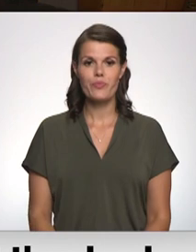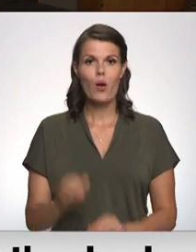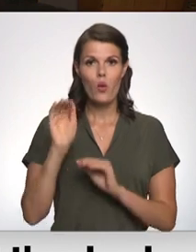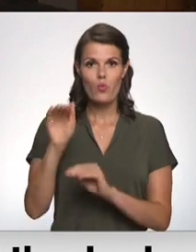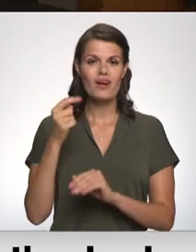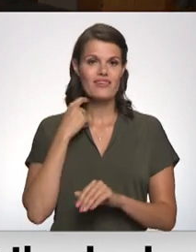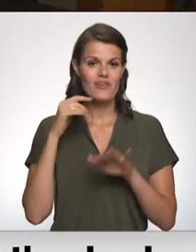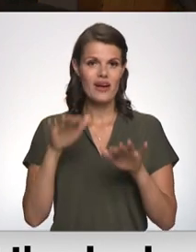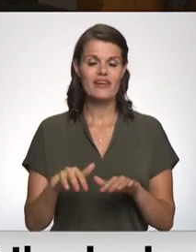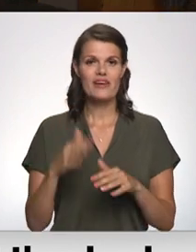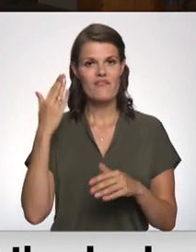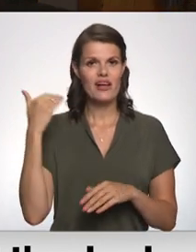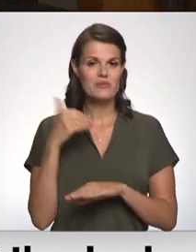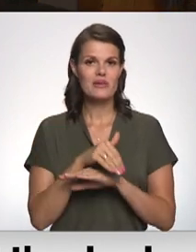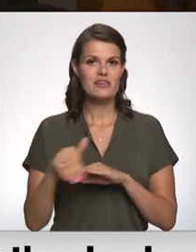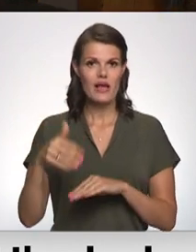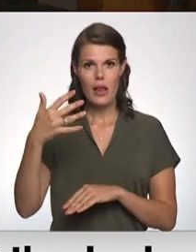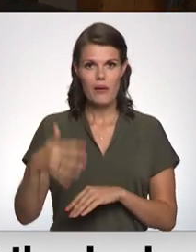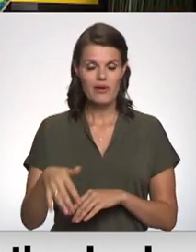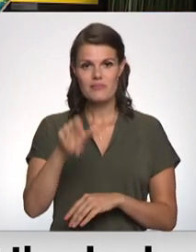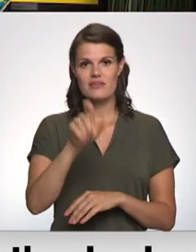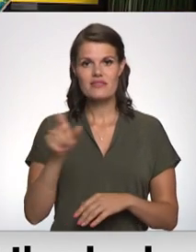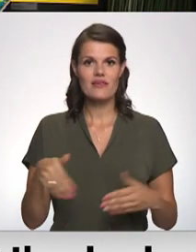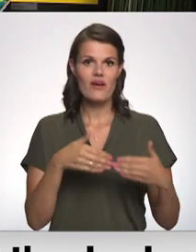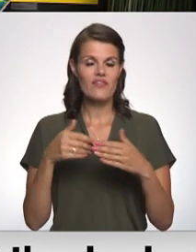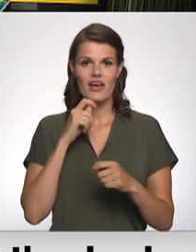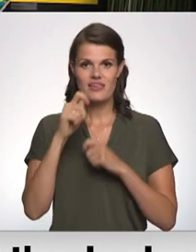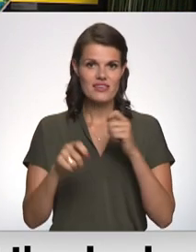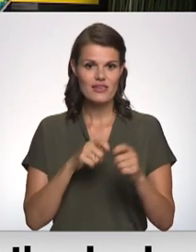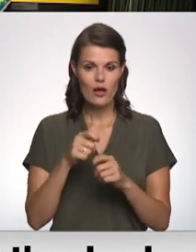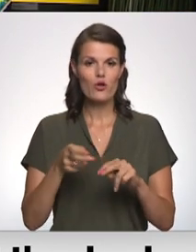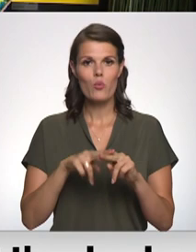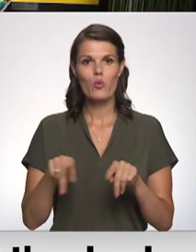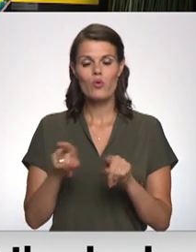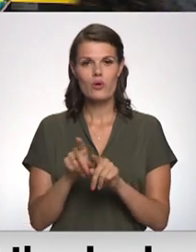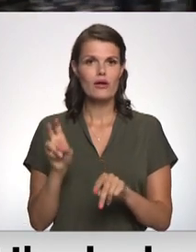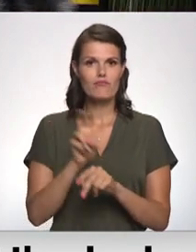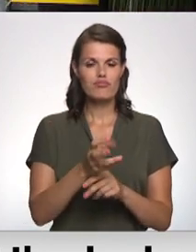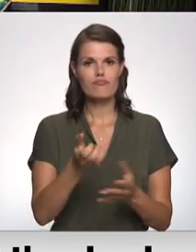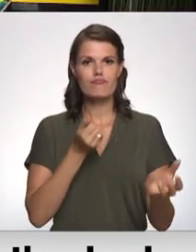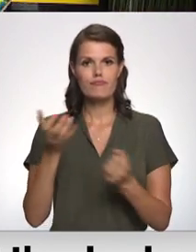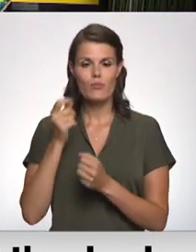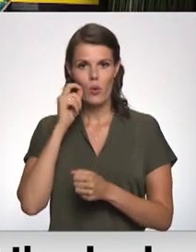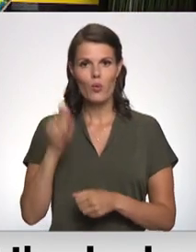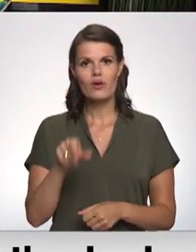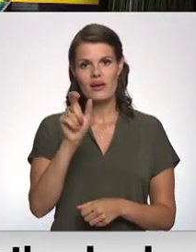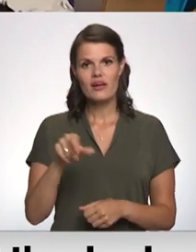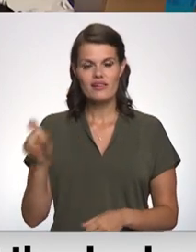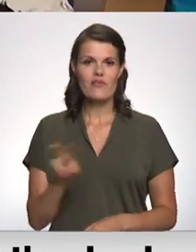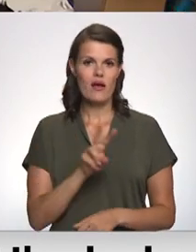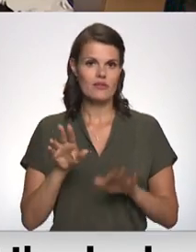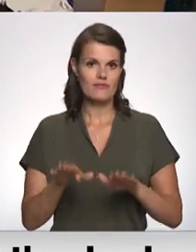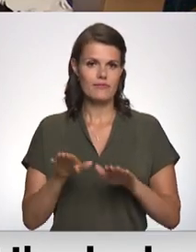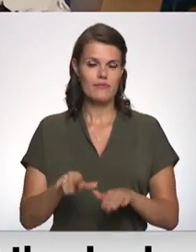Noliktavā Rīgā Ventspils ielā 50 cilvēki gan nes savus ziedojumus, gan pēc tiem ierodas Ukrainas iedzīvotāji, kuri Latvijā rāduši